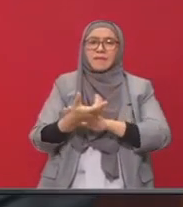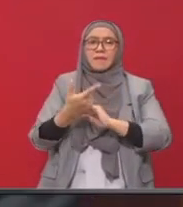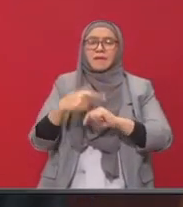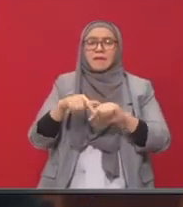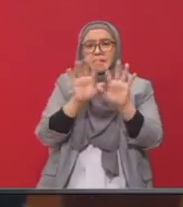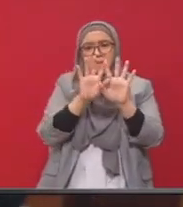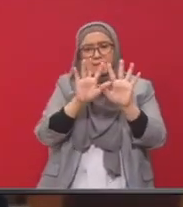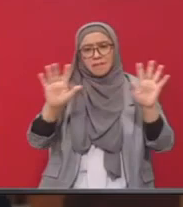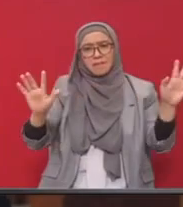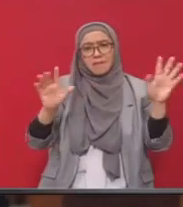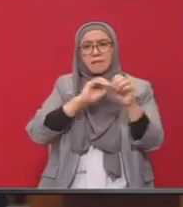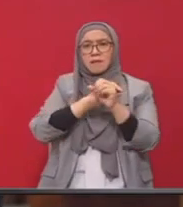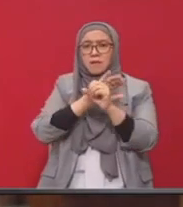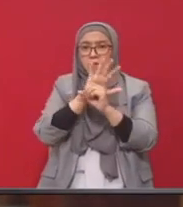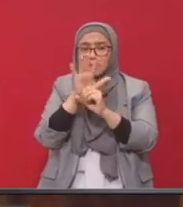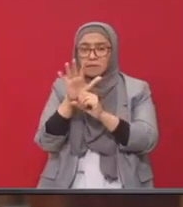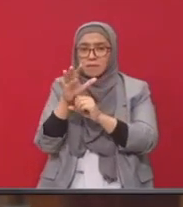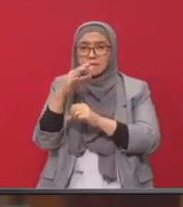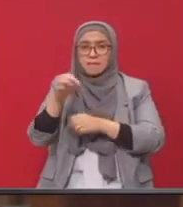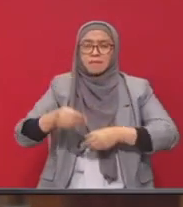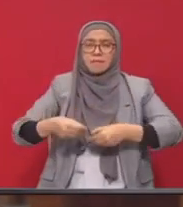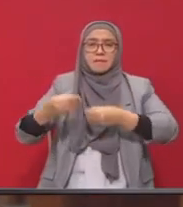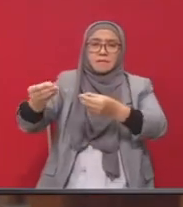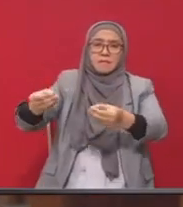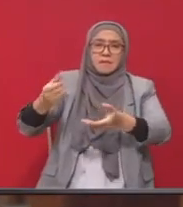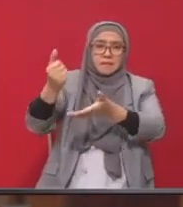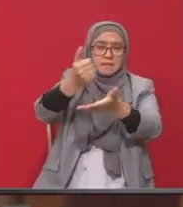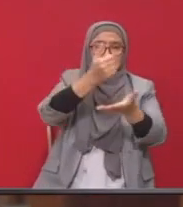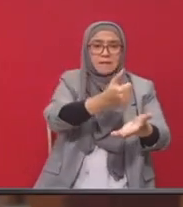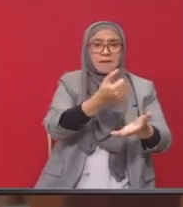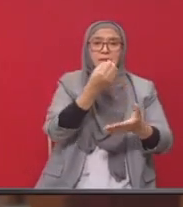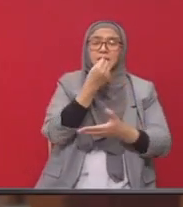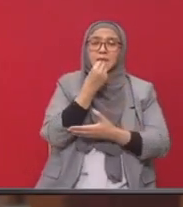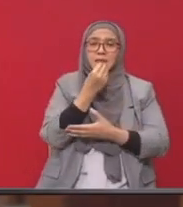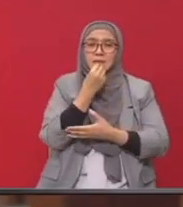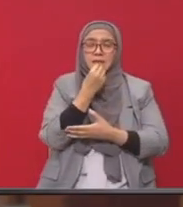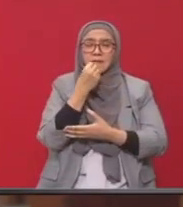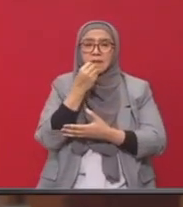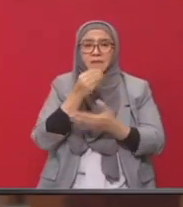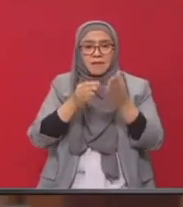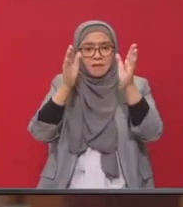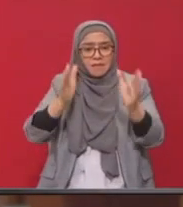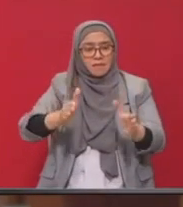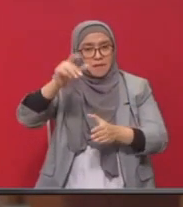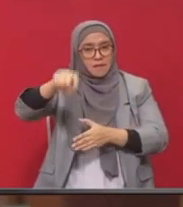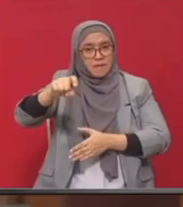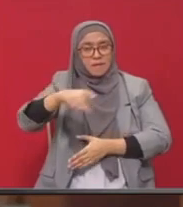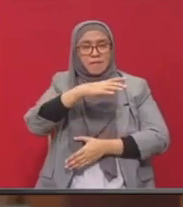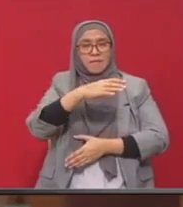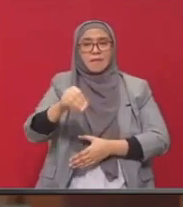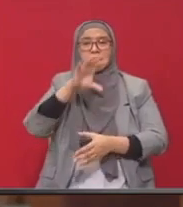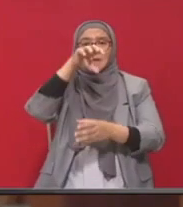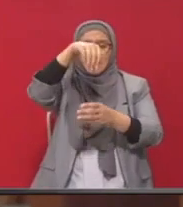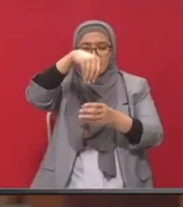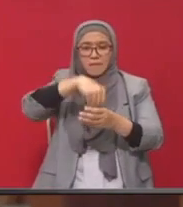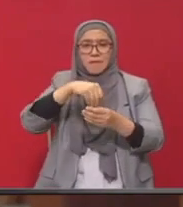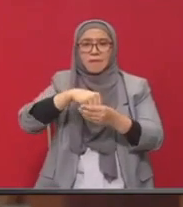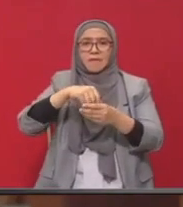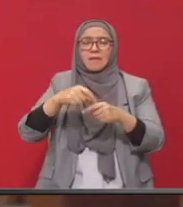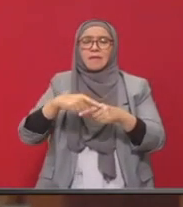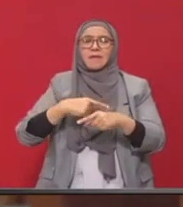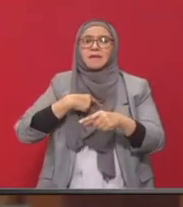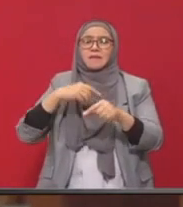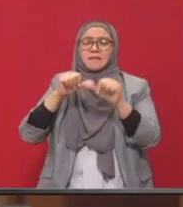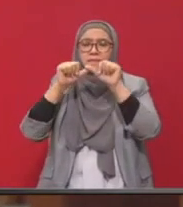s-comic nanti dengan mengedarkan bakul makanan kepada penduduk setempat yang memerlukan termasuk juga mereka yang bertugas di pusat